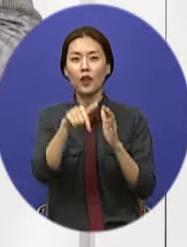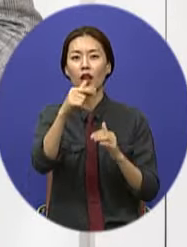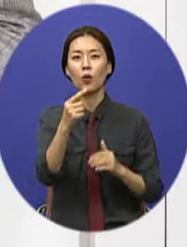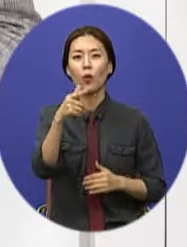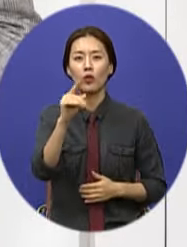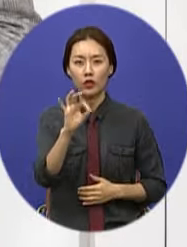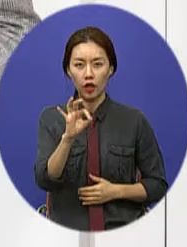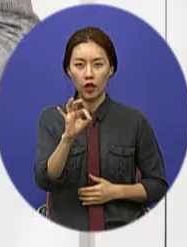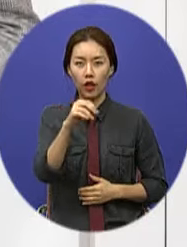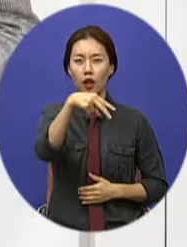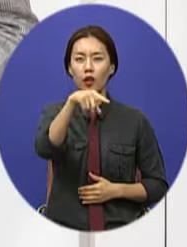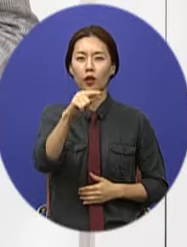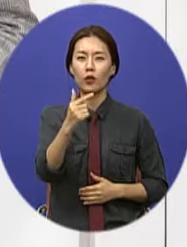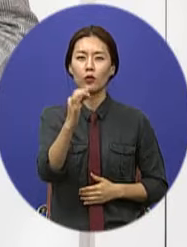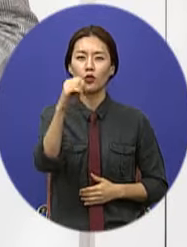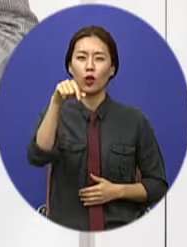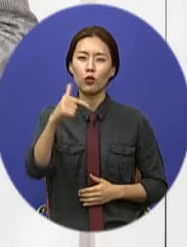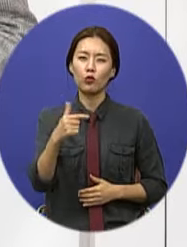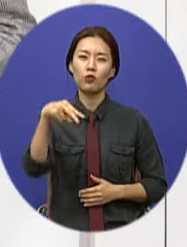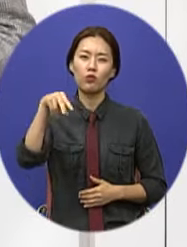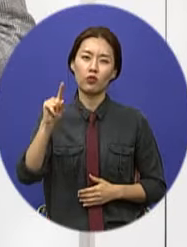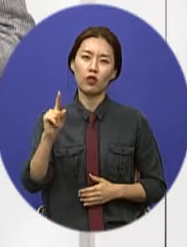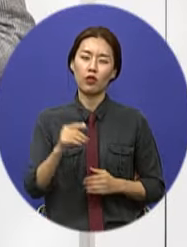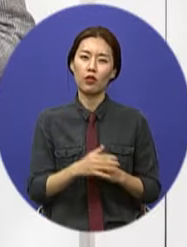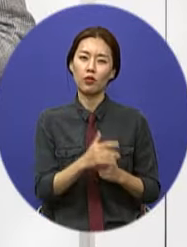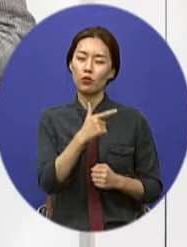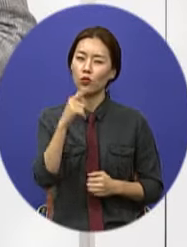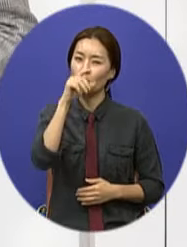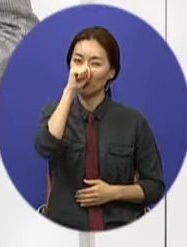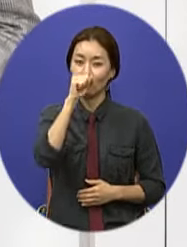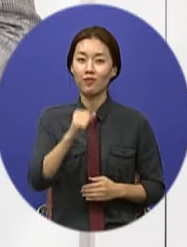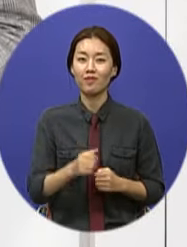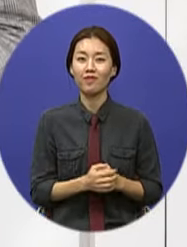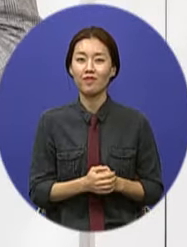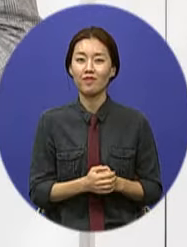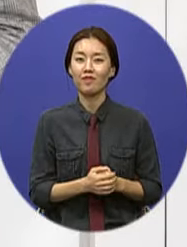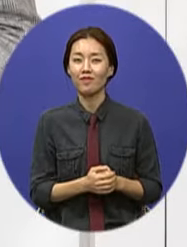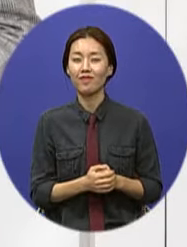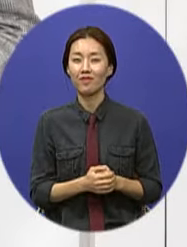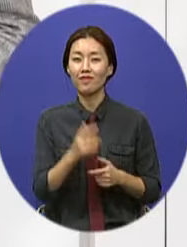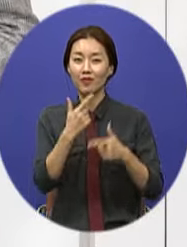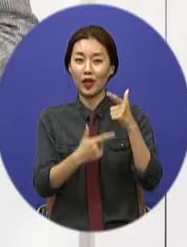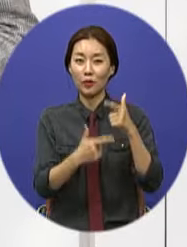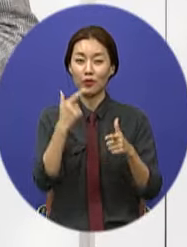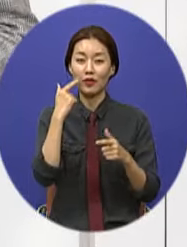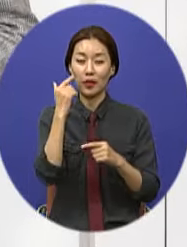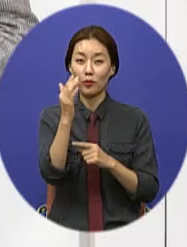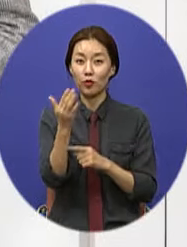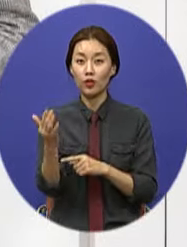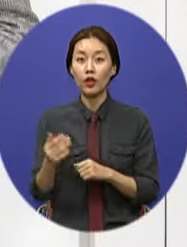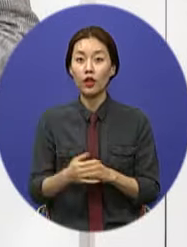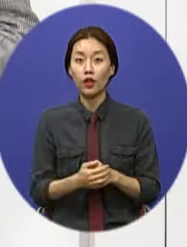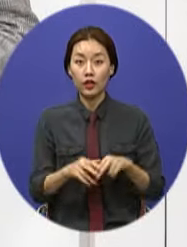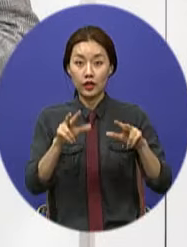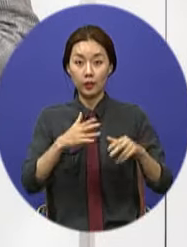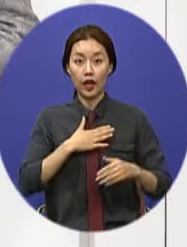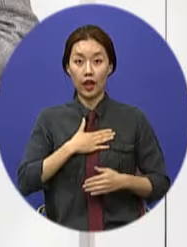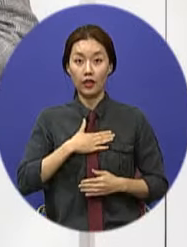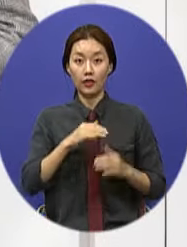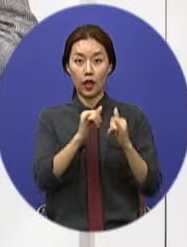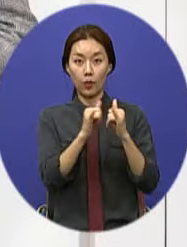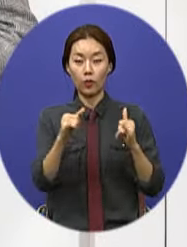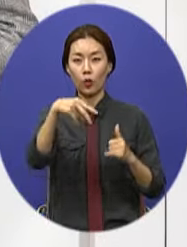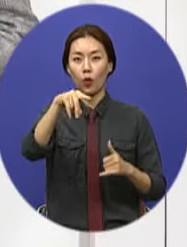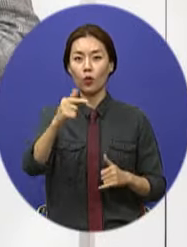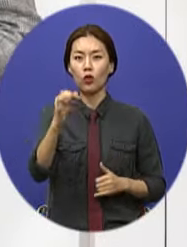또 선운사. 좋다. 빼놓을 수가 없잖아요. 선운사 남포 그렇죠. 끝내줍니다. 그렇죠. 네. 네. 네. 지금 제가 아는 분들도 선운사